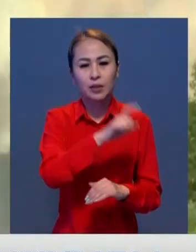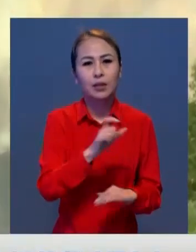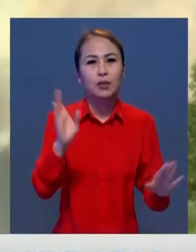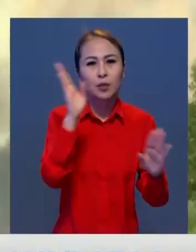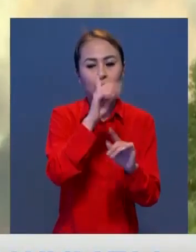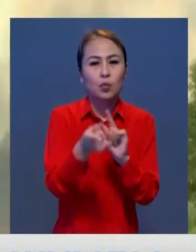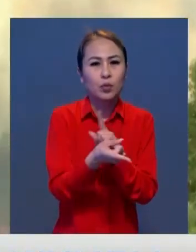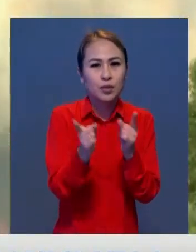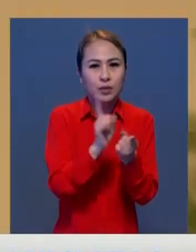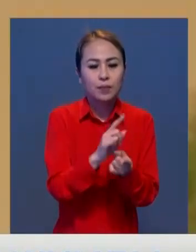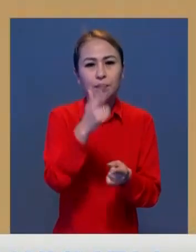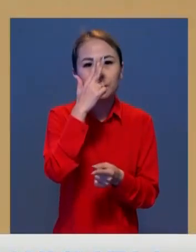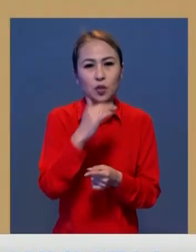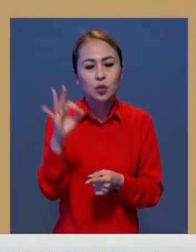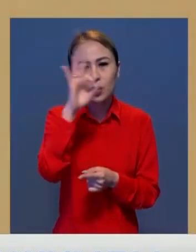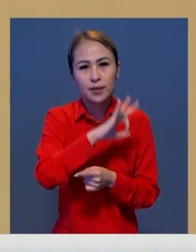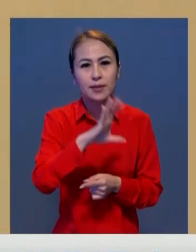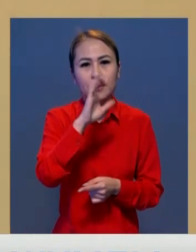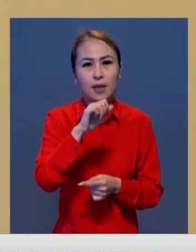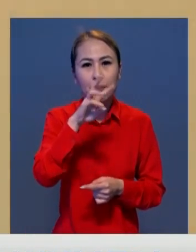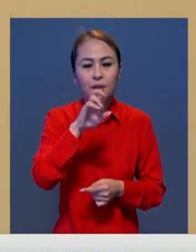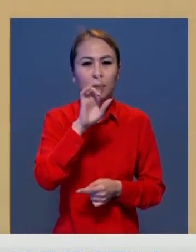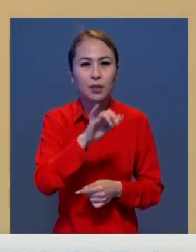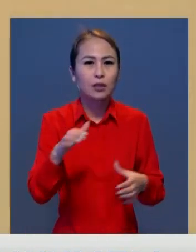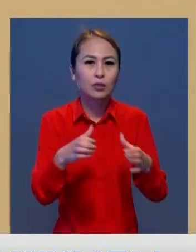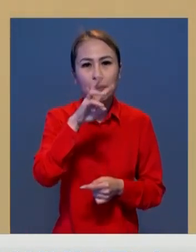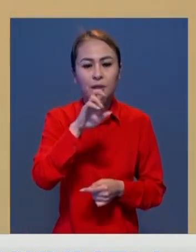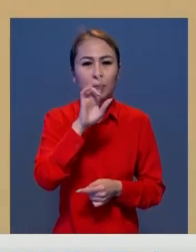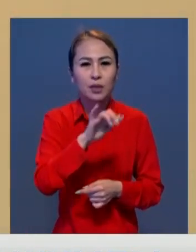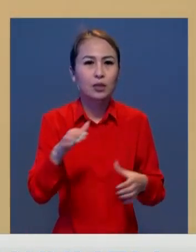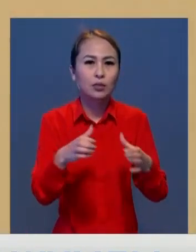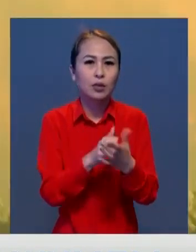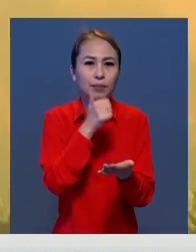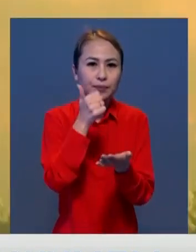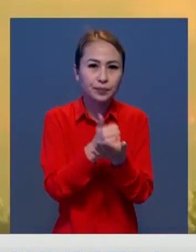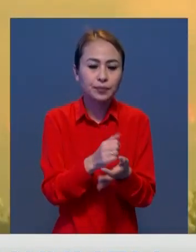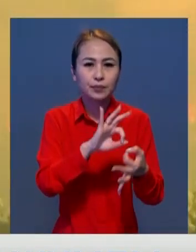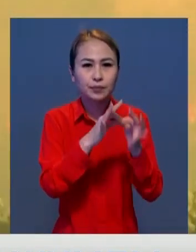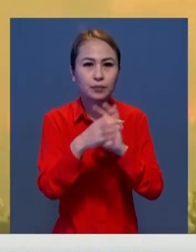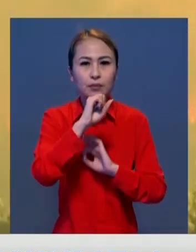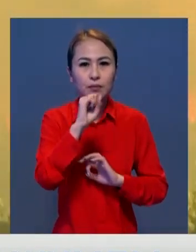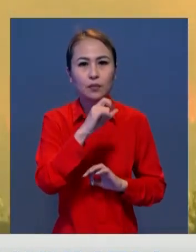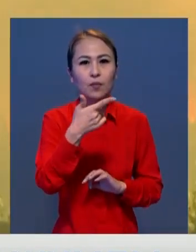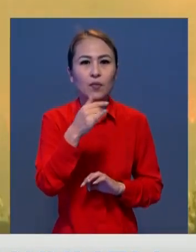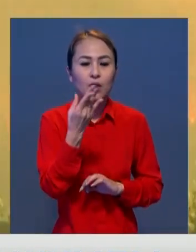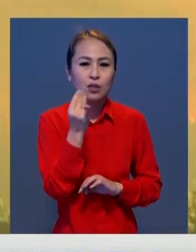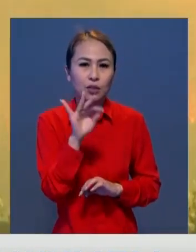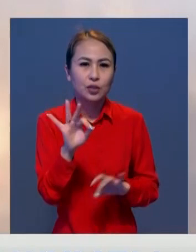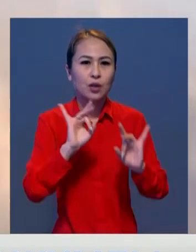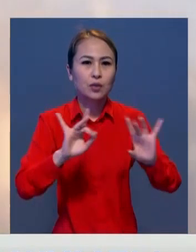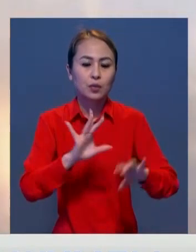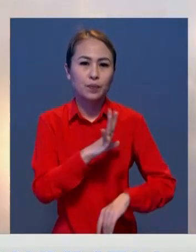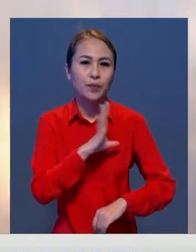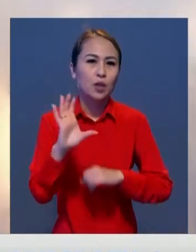азаматтары. Бұл туралы климаттың өзгеруіне бейімделу жөніндегі саммитте Біріккен Ұлттар ұйымының бас хатшысы мәлімдеді. Антонио Гутерриштің